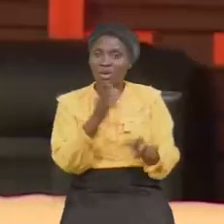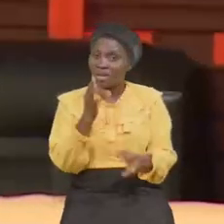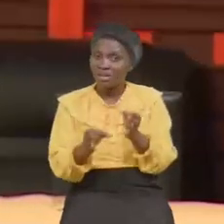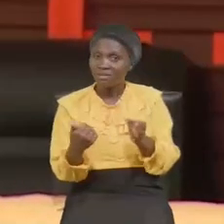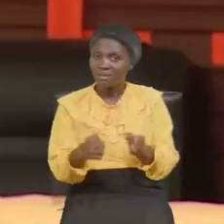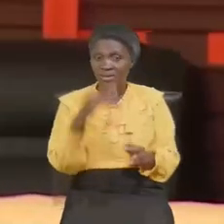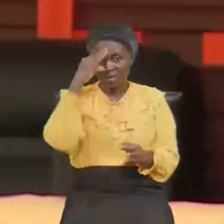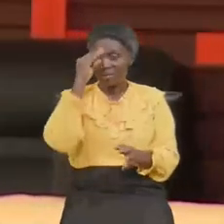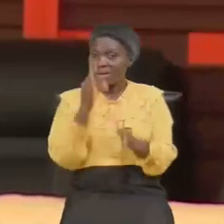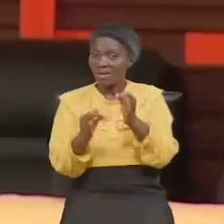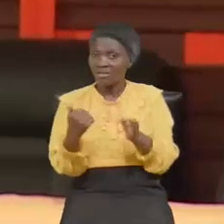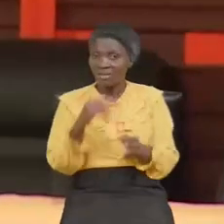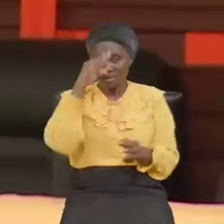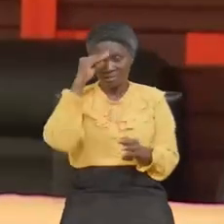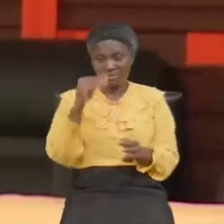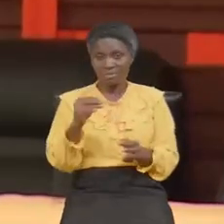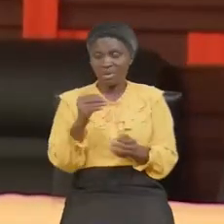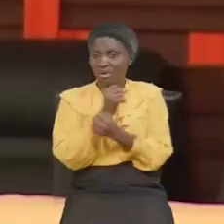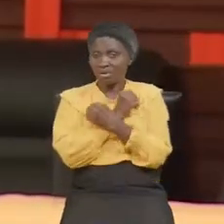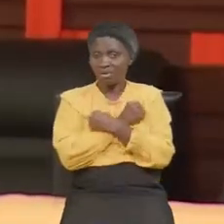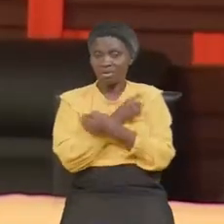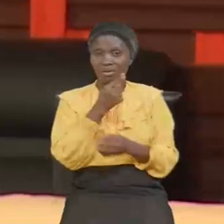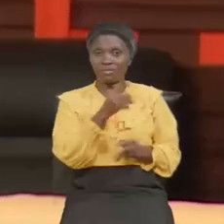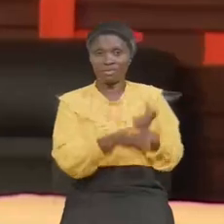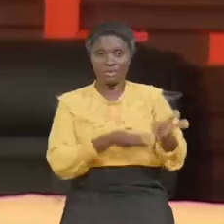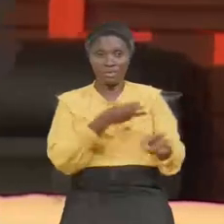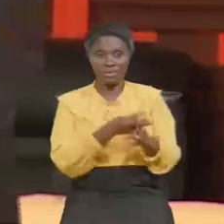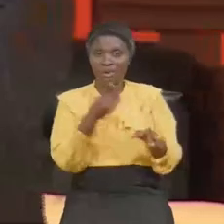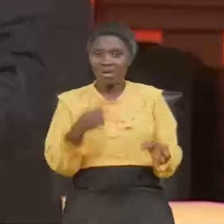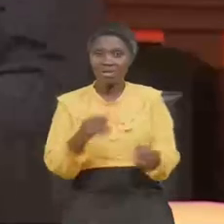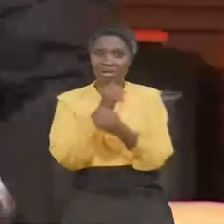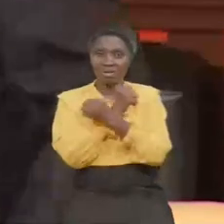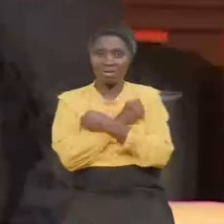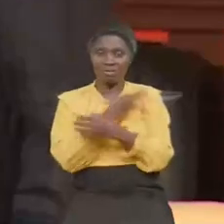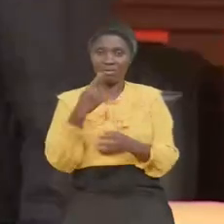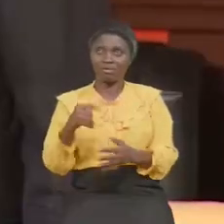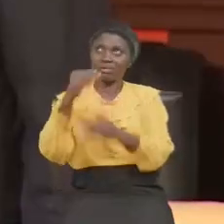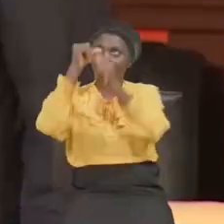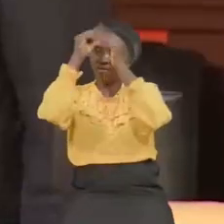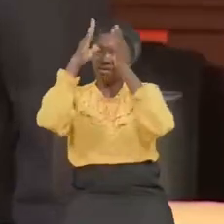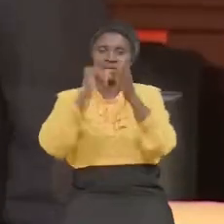Si quelqu'un aime le monde, l'amour du Père n'est point en lui.